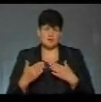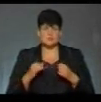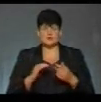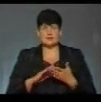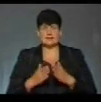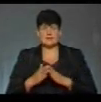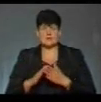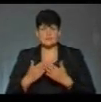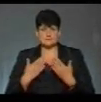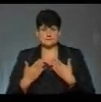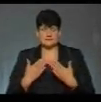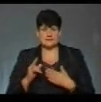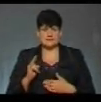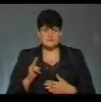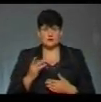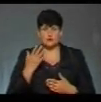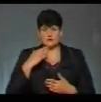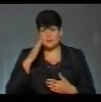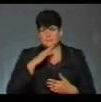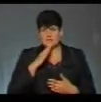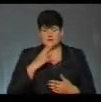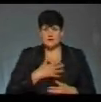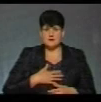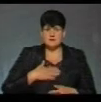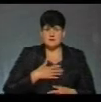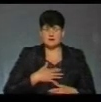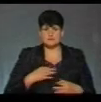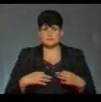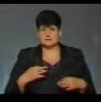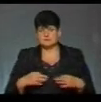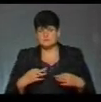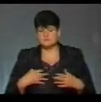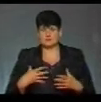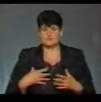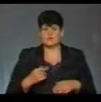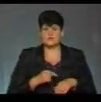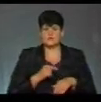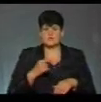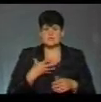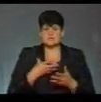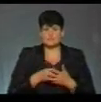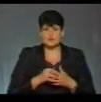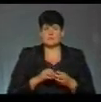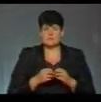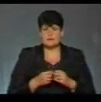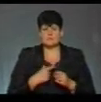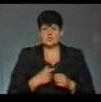налагодити і комунікацію з дитиною. Тому що коли батьки в емоціях, в власних відчуттях і проблемах і жалем до